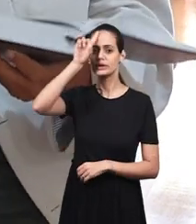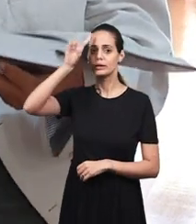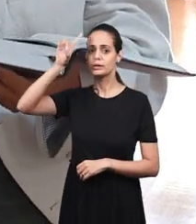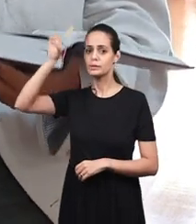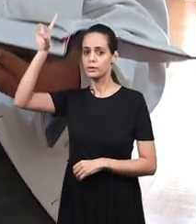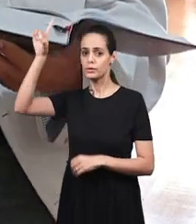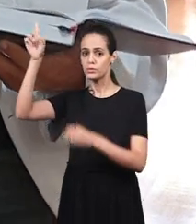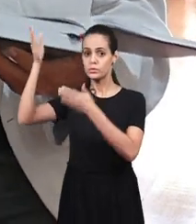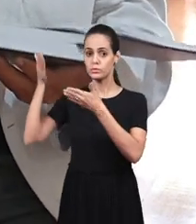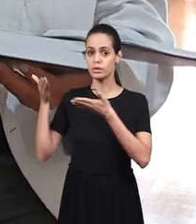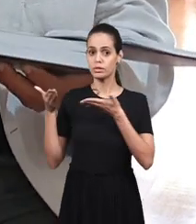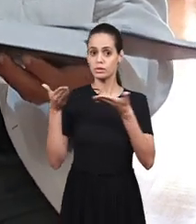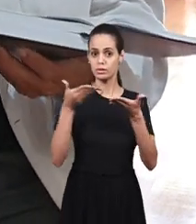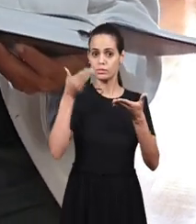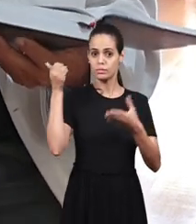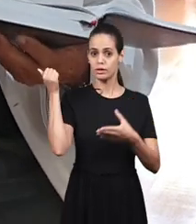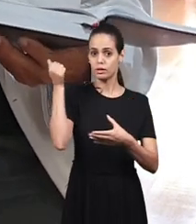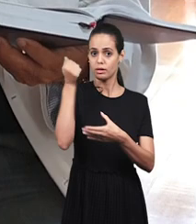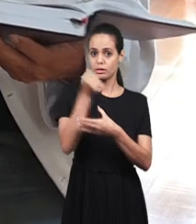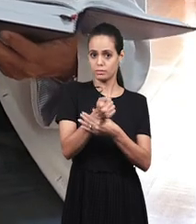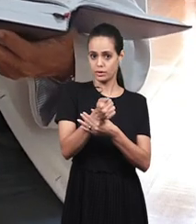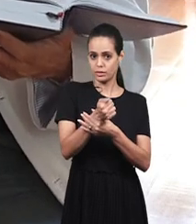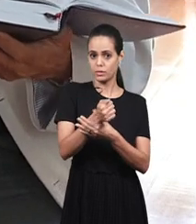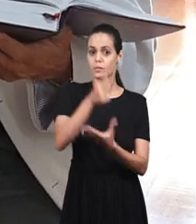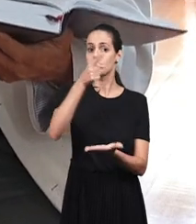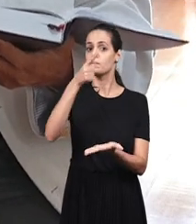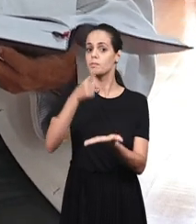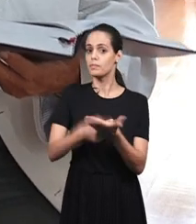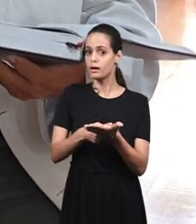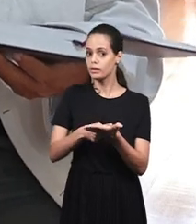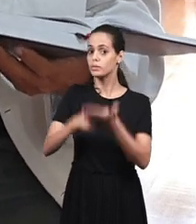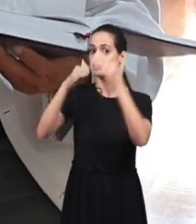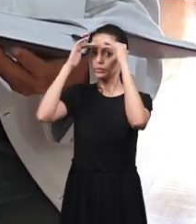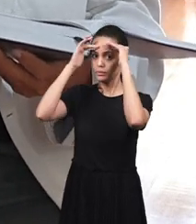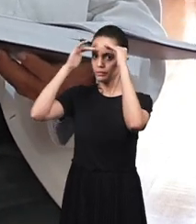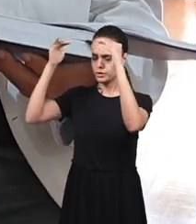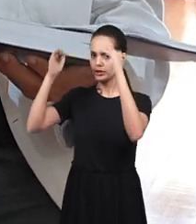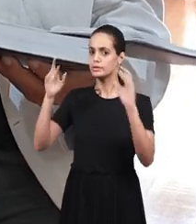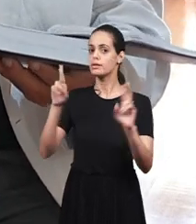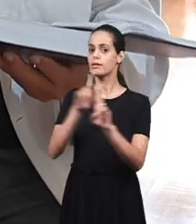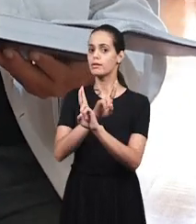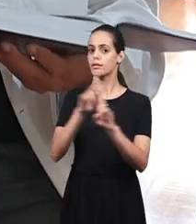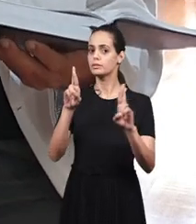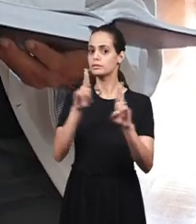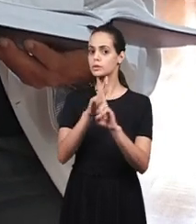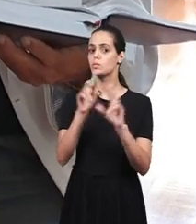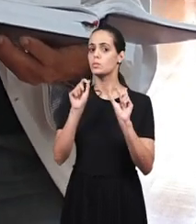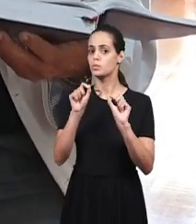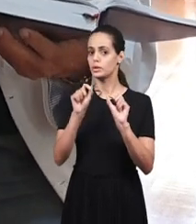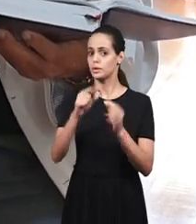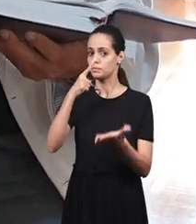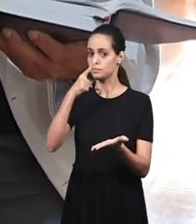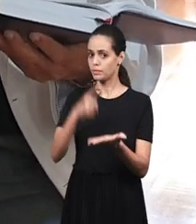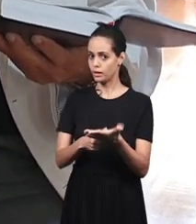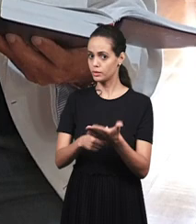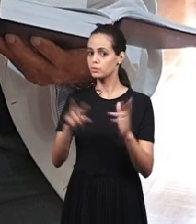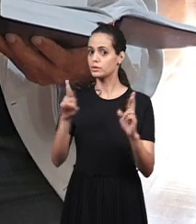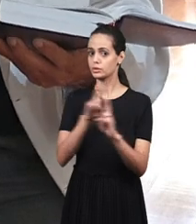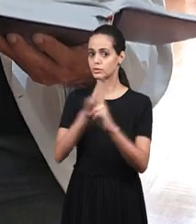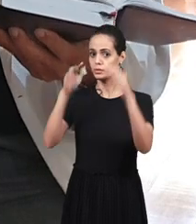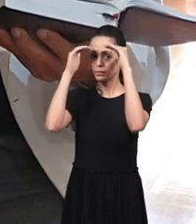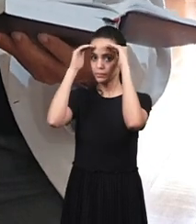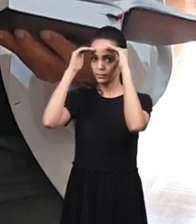a été apportée à ce moment de la part de Dieu pour la vie d'Abraham, et le pacte était